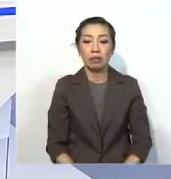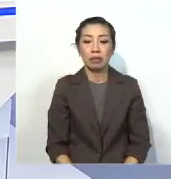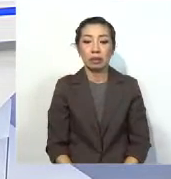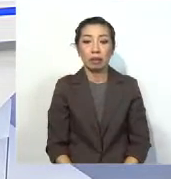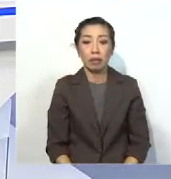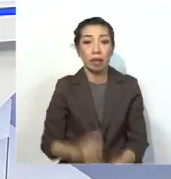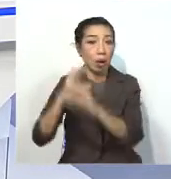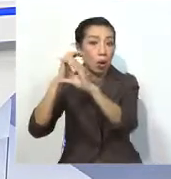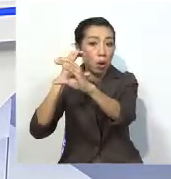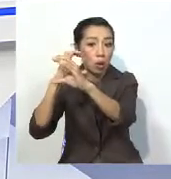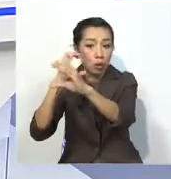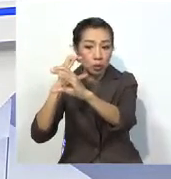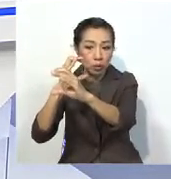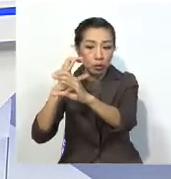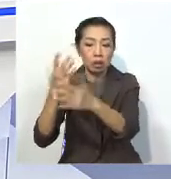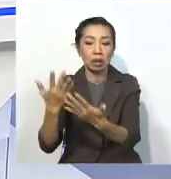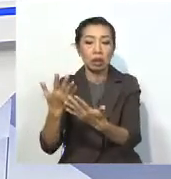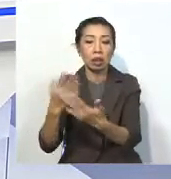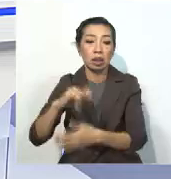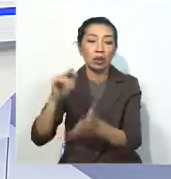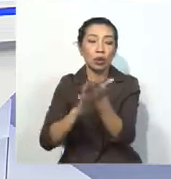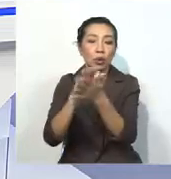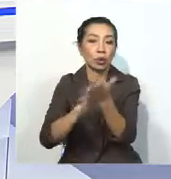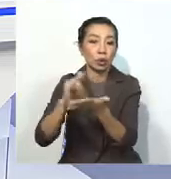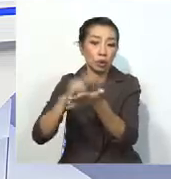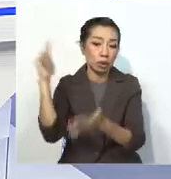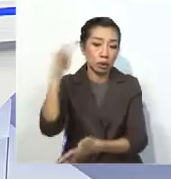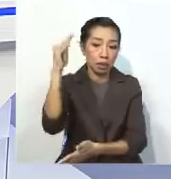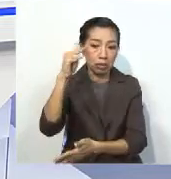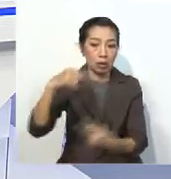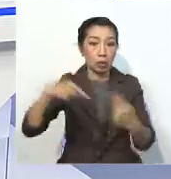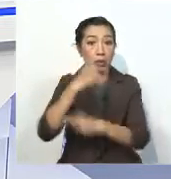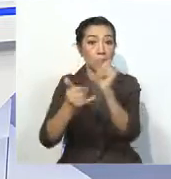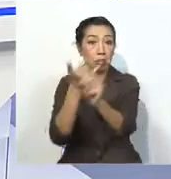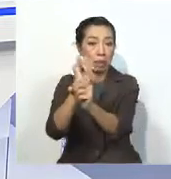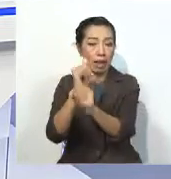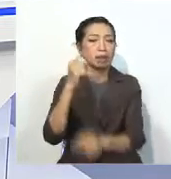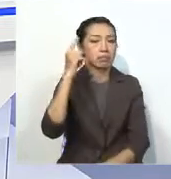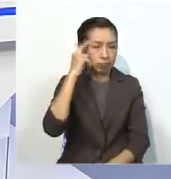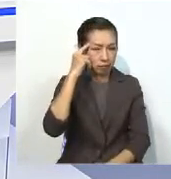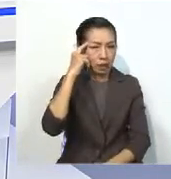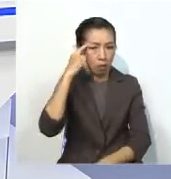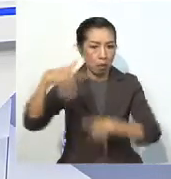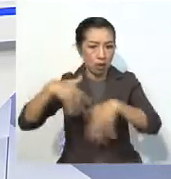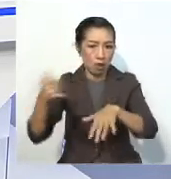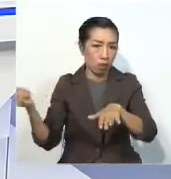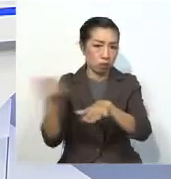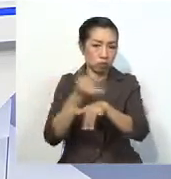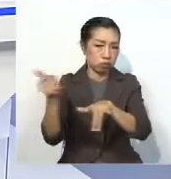ยรถโดยสารผ่านการโดยสารผ่านเครื่องบินในช่วงเทศกาลปีใหม่นี้ก็คาดว่าจะมีประม